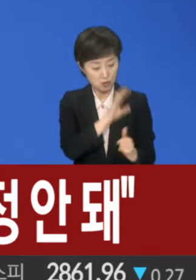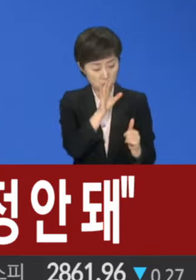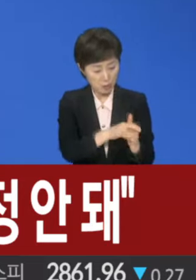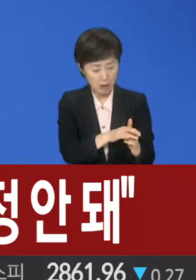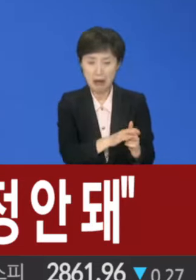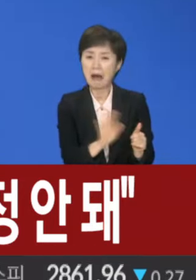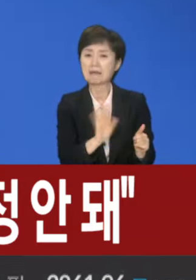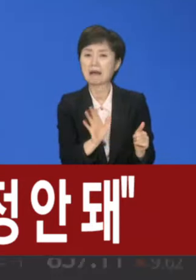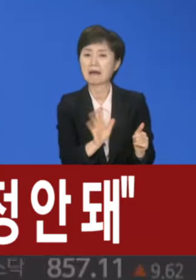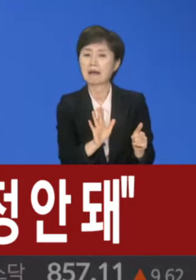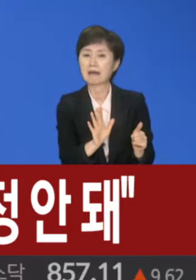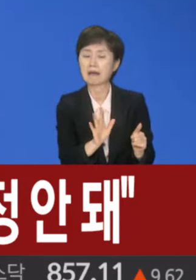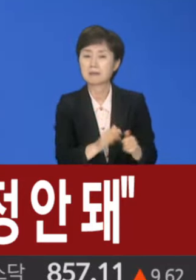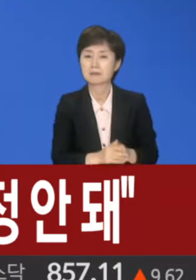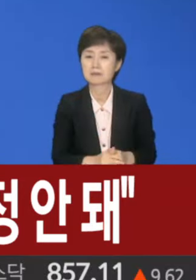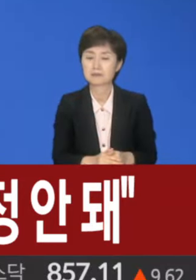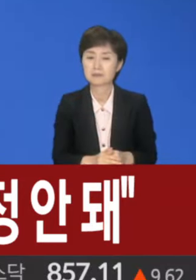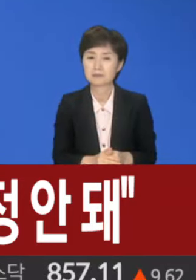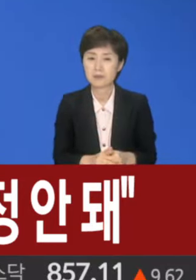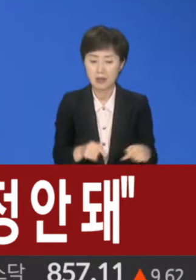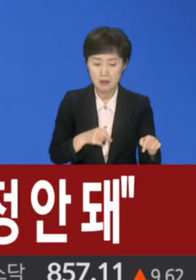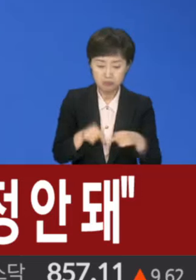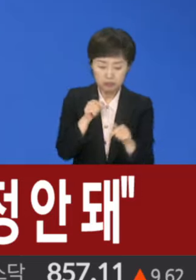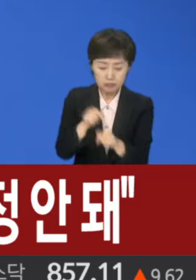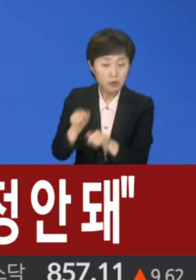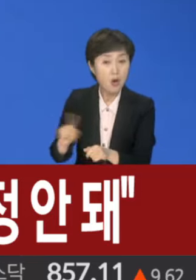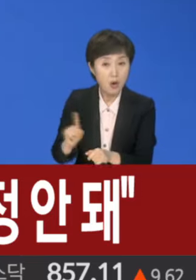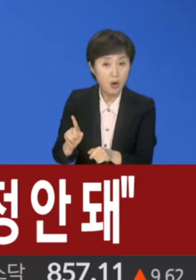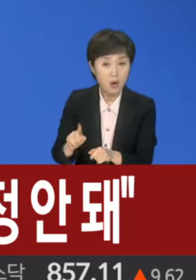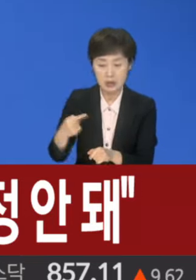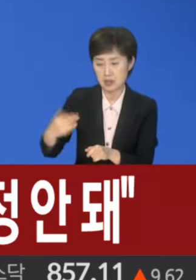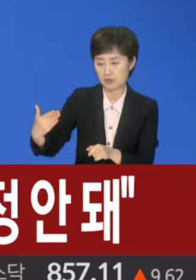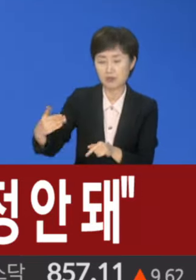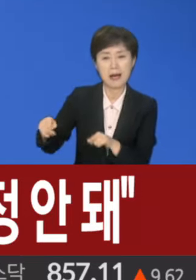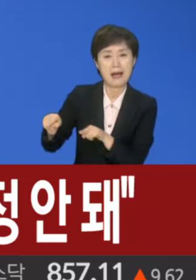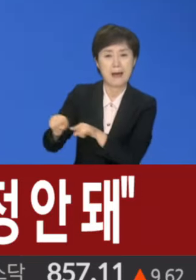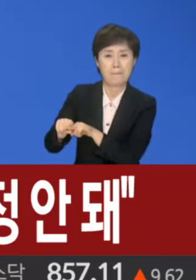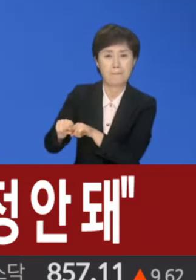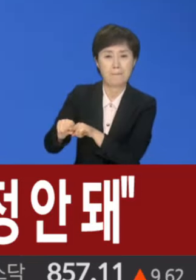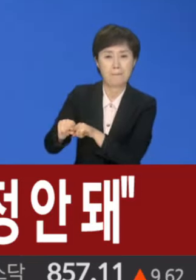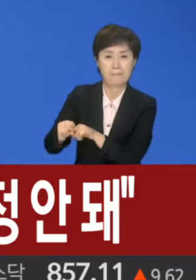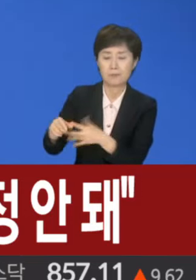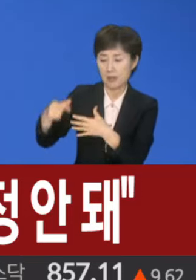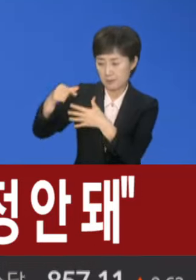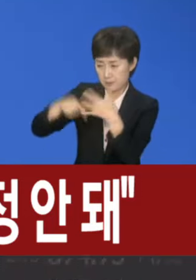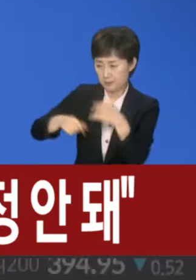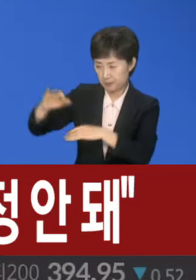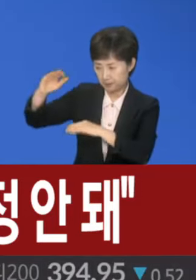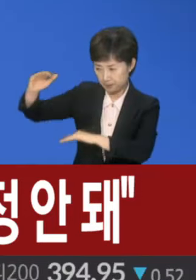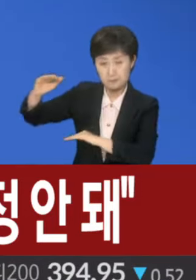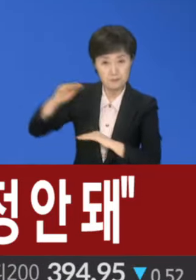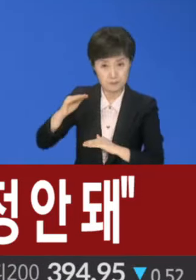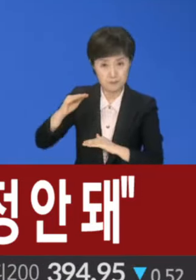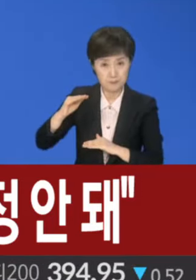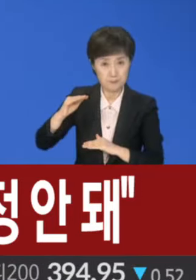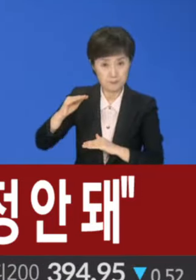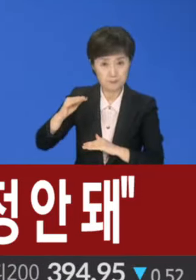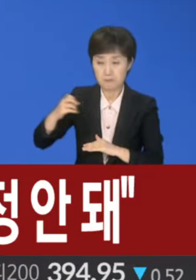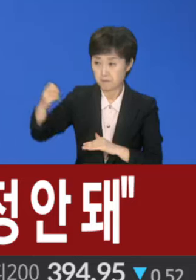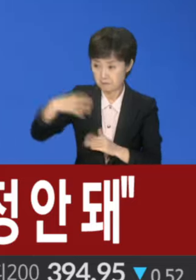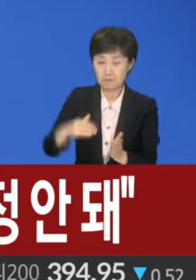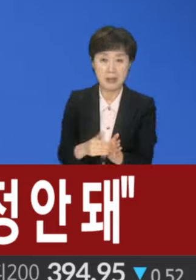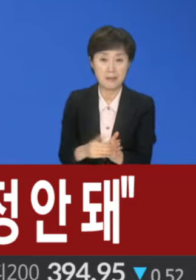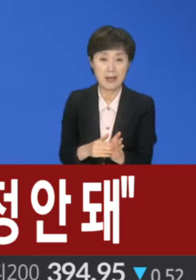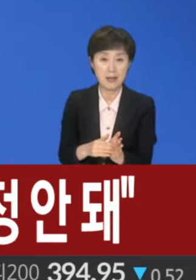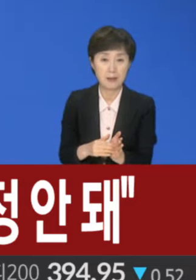보기 어렵습니다. 그리고 작전 관련 지시들은 소방 측과 협의된 수색 지침을 충실히 수행하라는 취지하에 이루어진